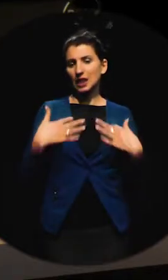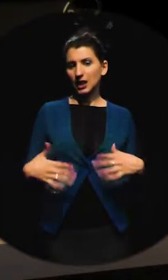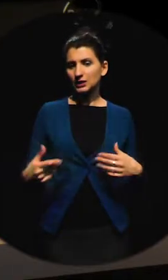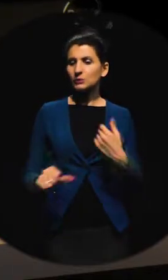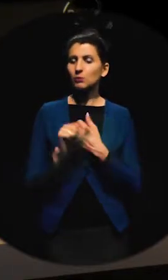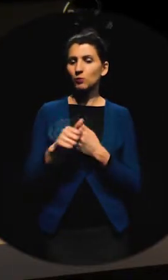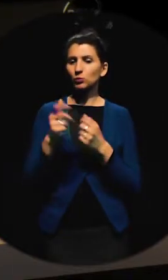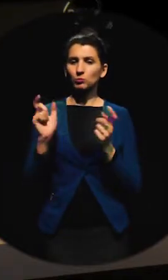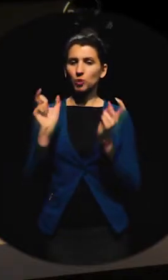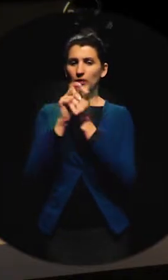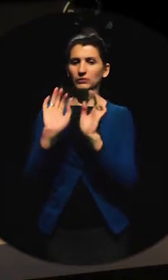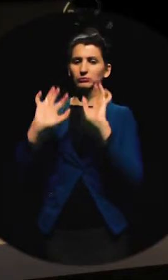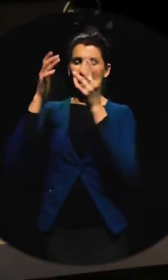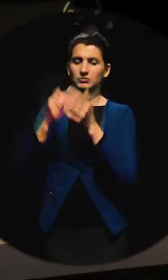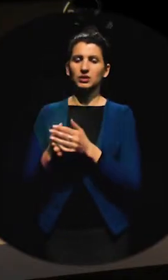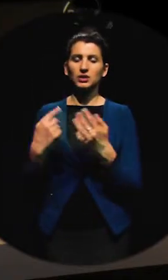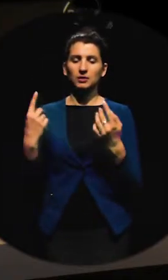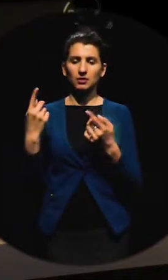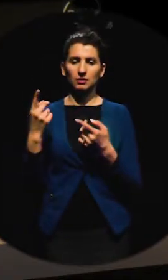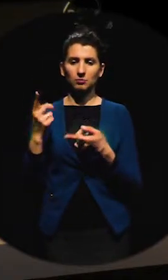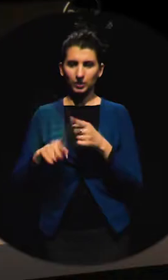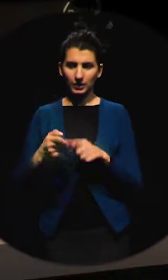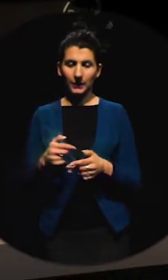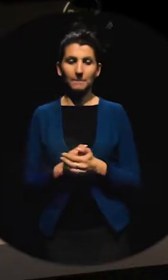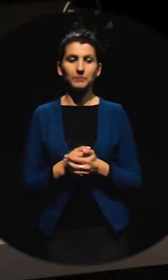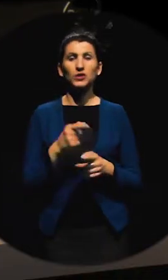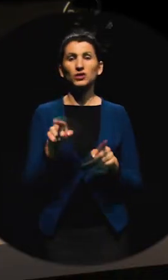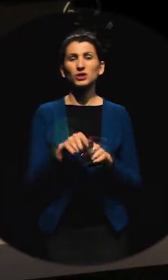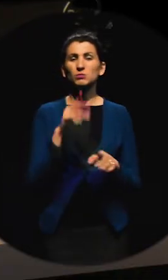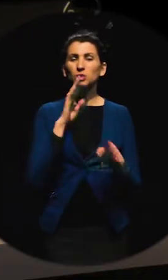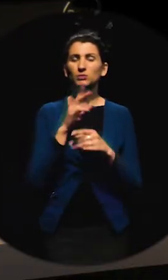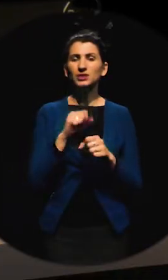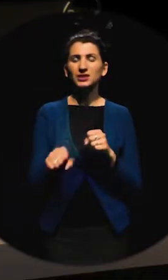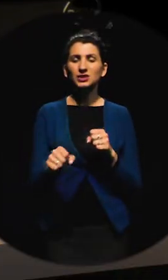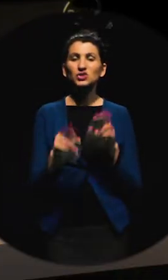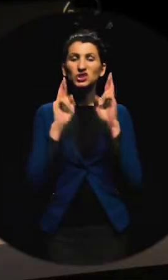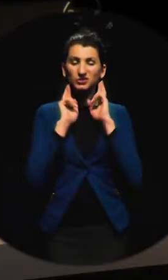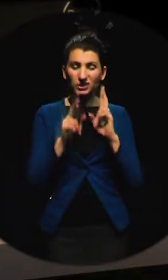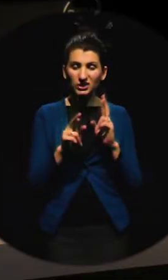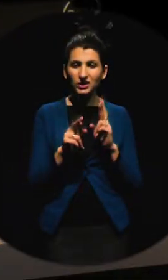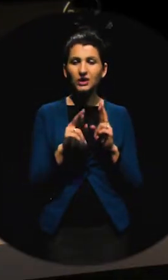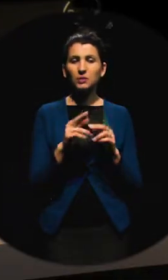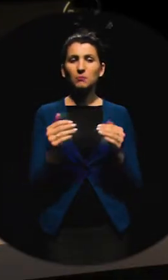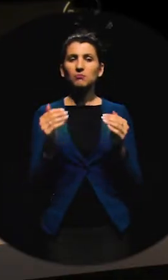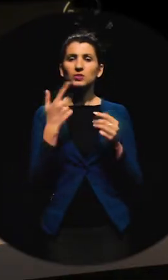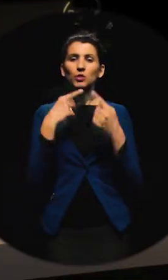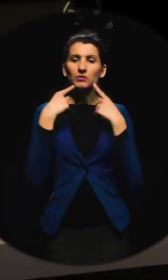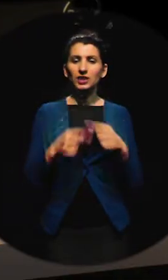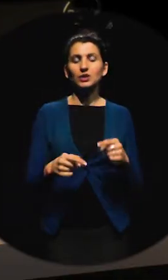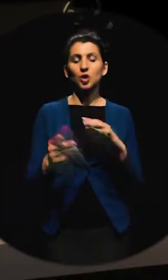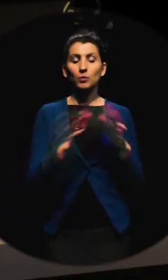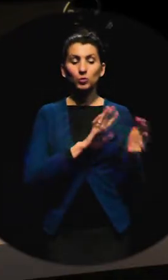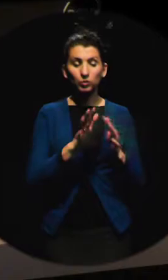Odwoływał się tutaj do tej przestrzeni domowej, ale też ta figura żywej tarczy tutaj się pojawiła, prawda? Czyli rzeczywiście to zestawienie nieodpowiedzialnych opiekunów,